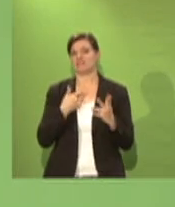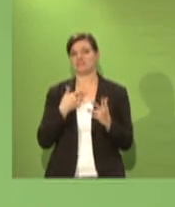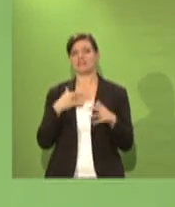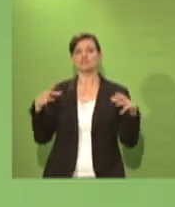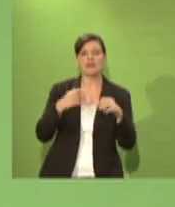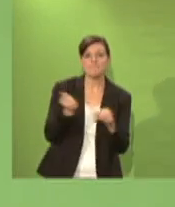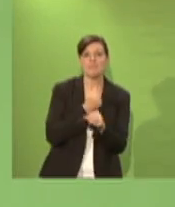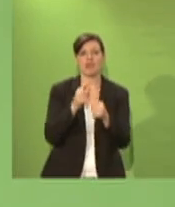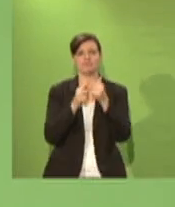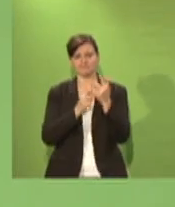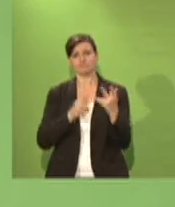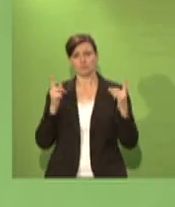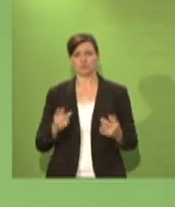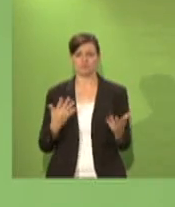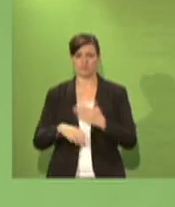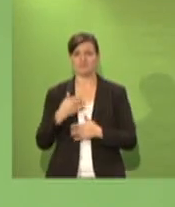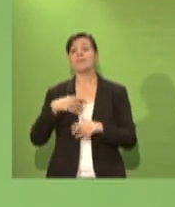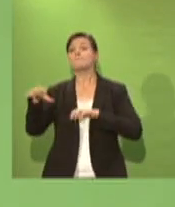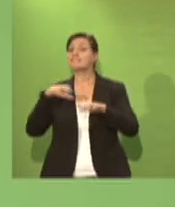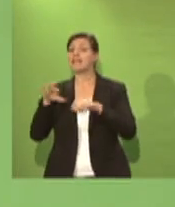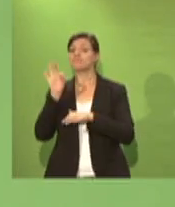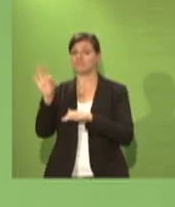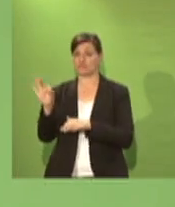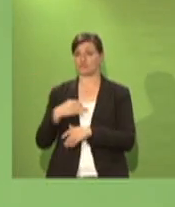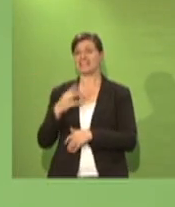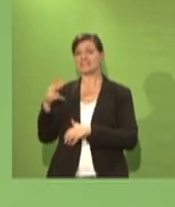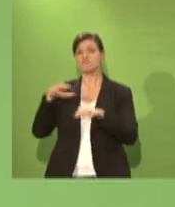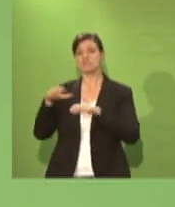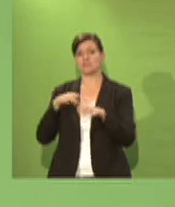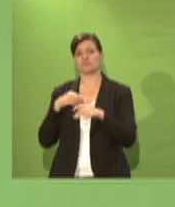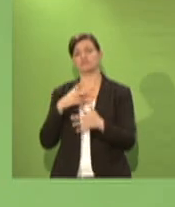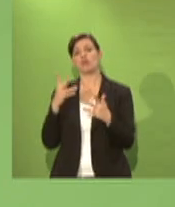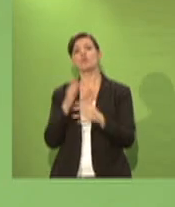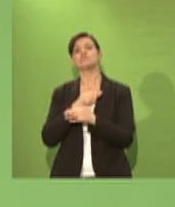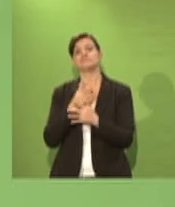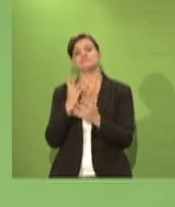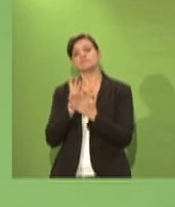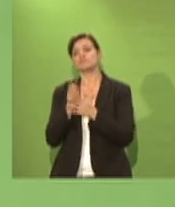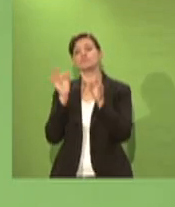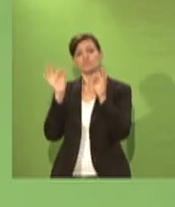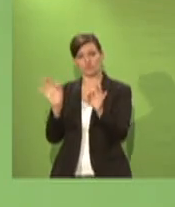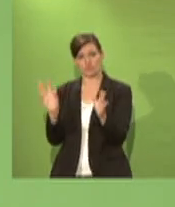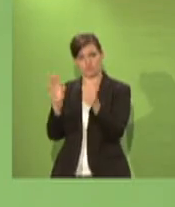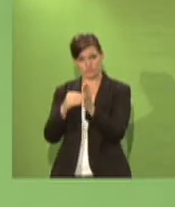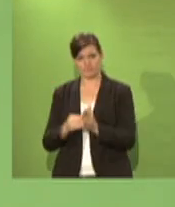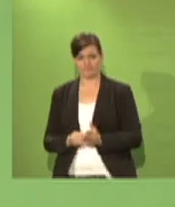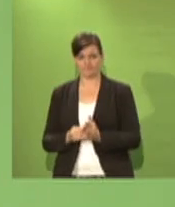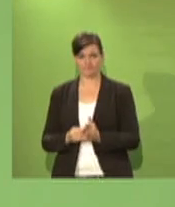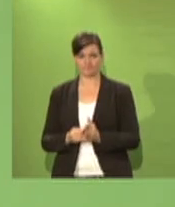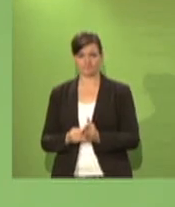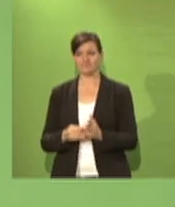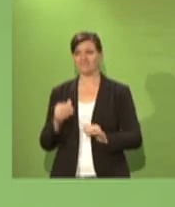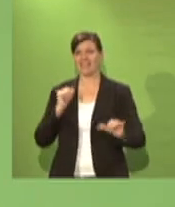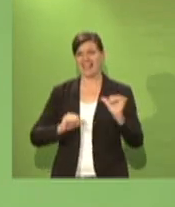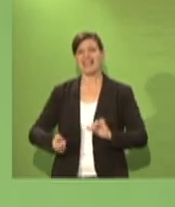LAG-Zusammenarbeit. Sehr gut sind unsere Ministerien. Wir haben hier 3 Ministerien, die auch heute einen großen Beitrag zu dem Antrag geleistet haben. Leider hatten wir ja